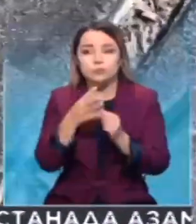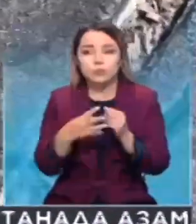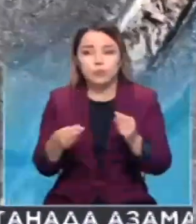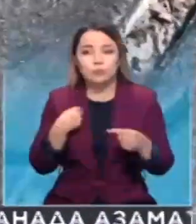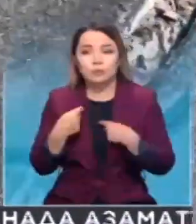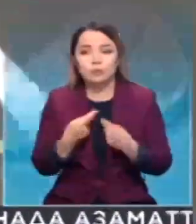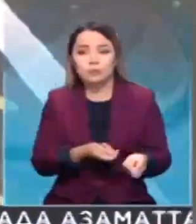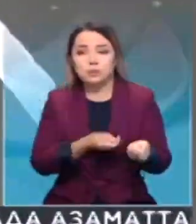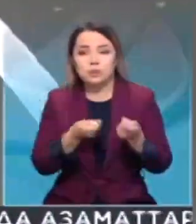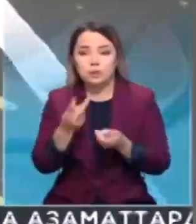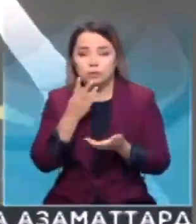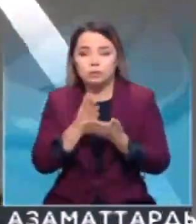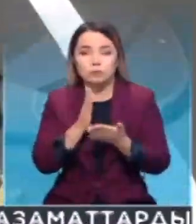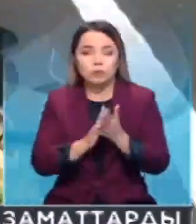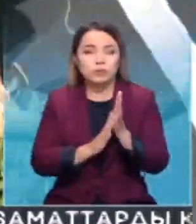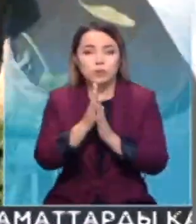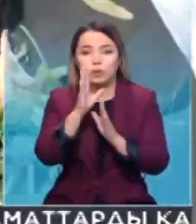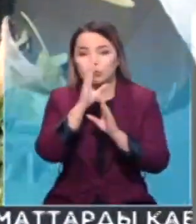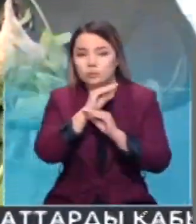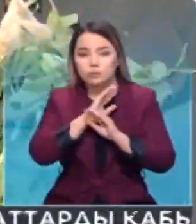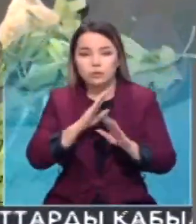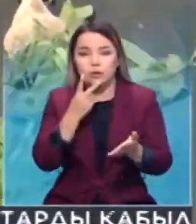ала келген.